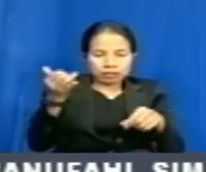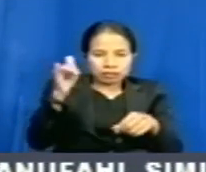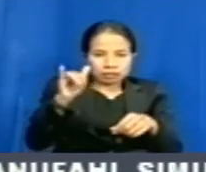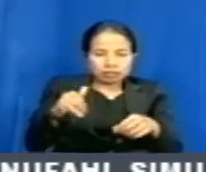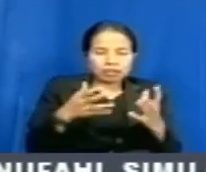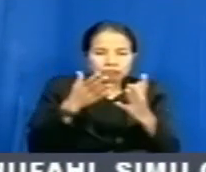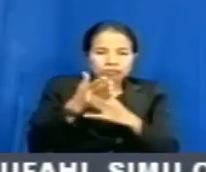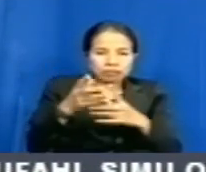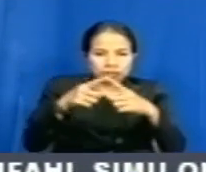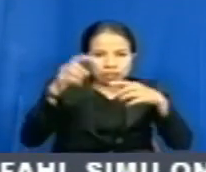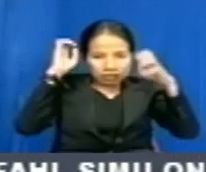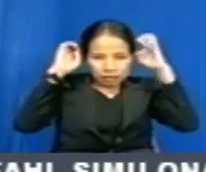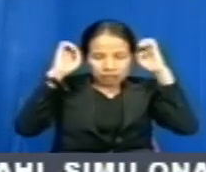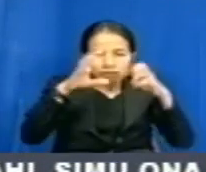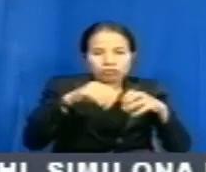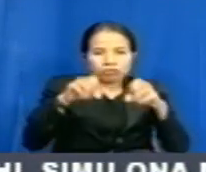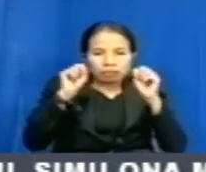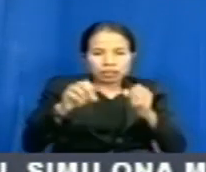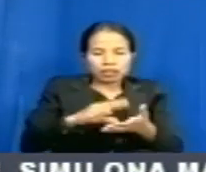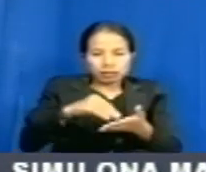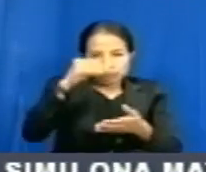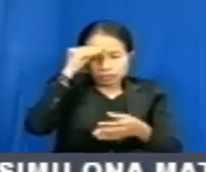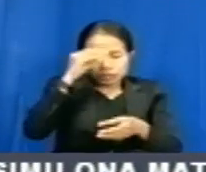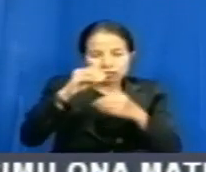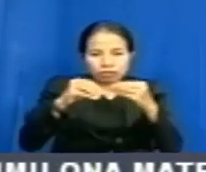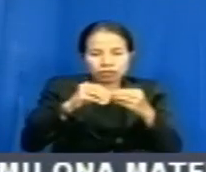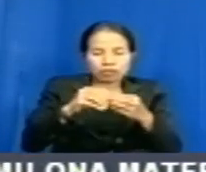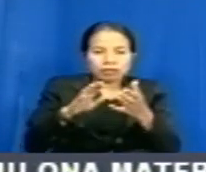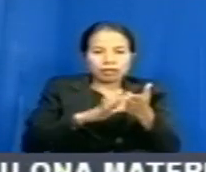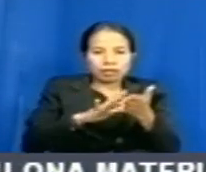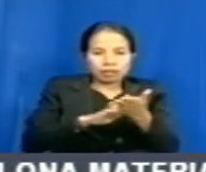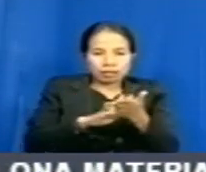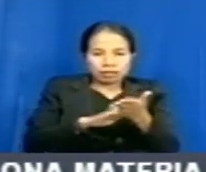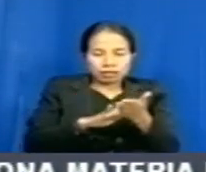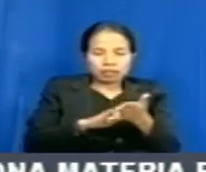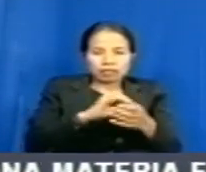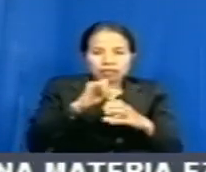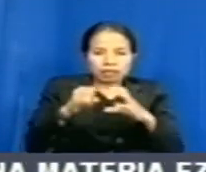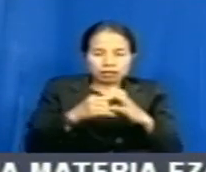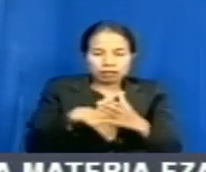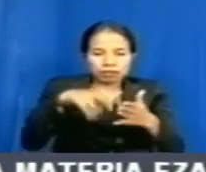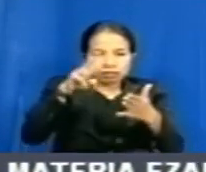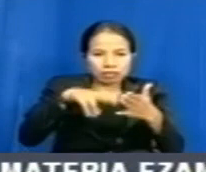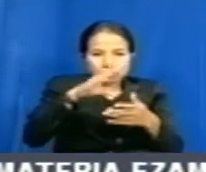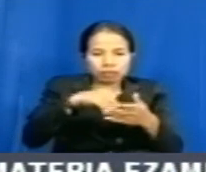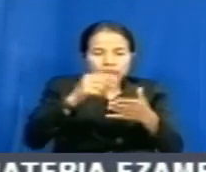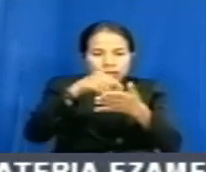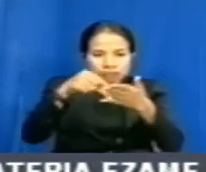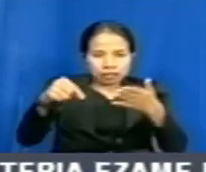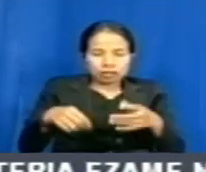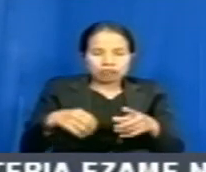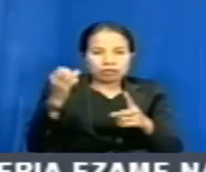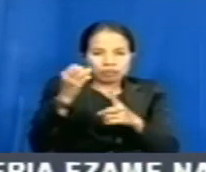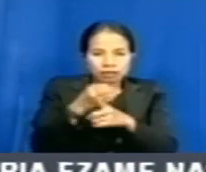atu acesso ba edukasaun no bele aprende kona ba letra braille, inclui le no hakere. No objetivo